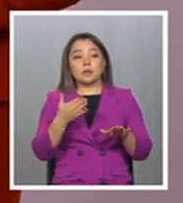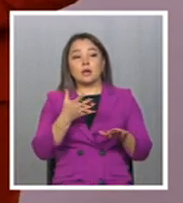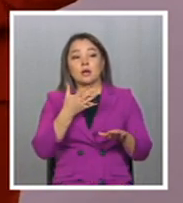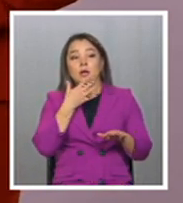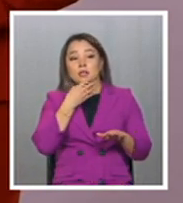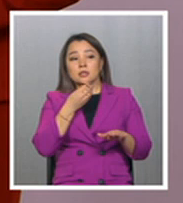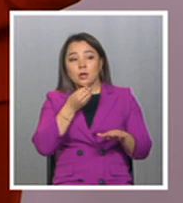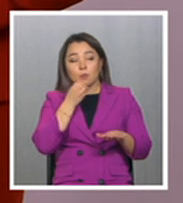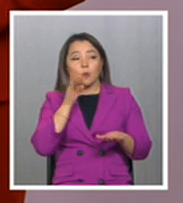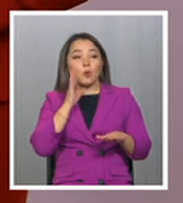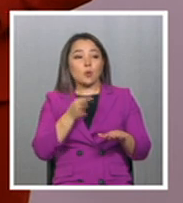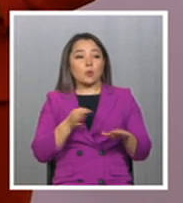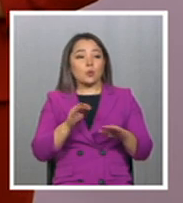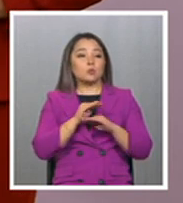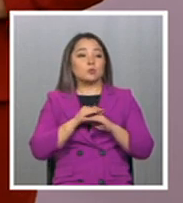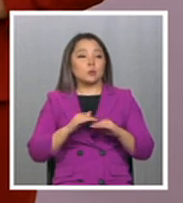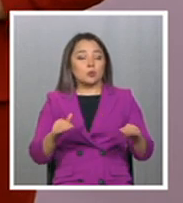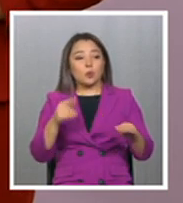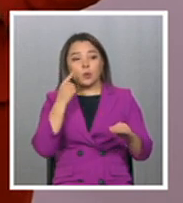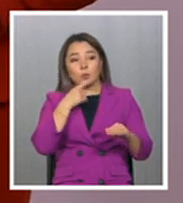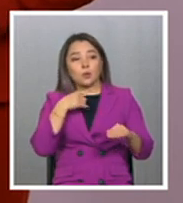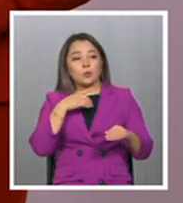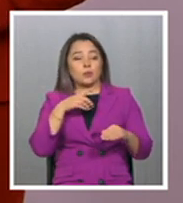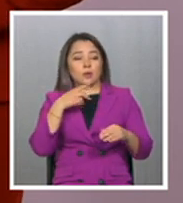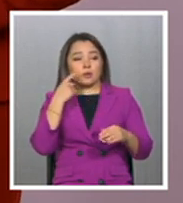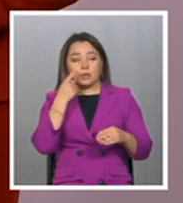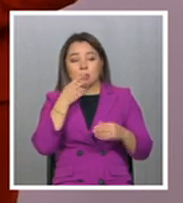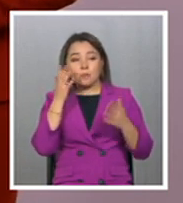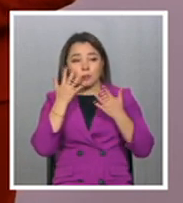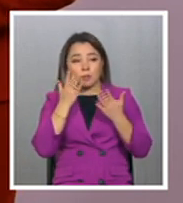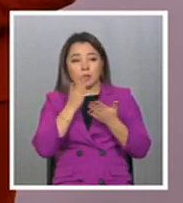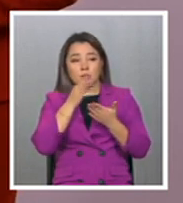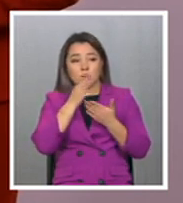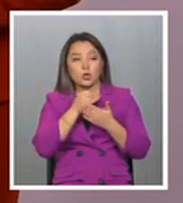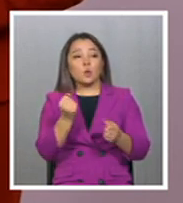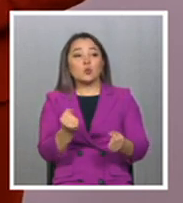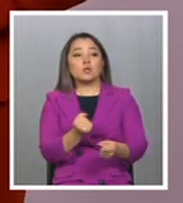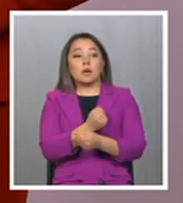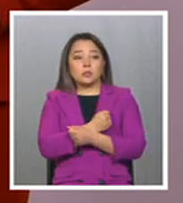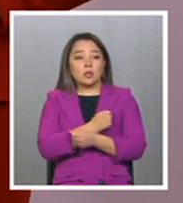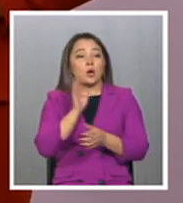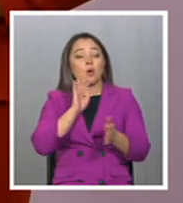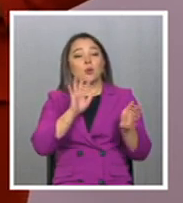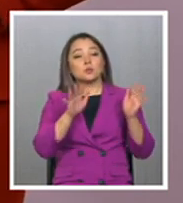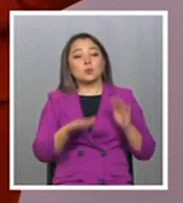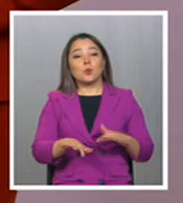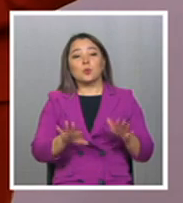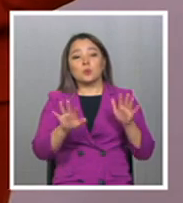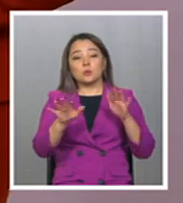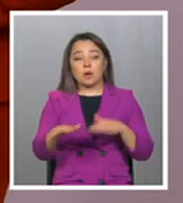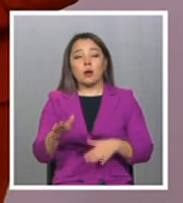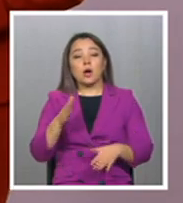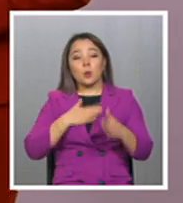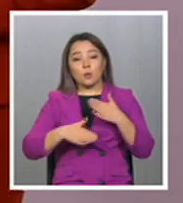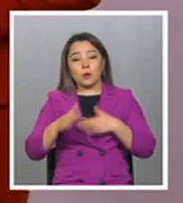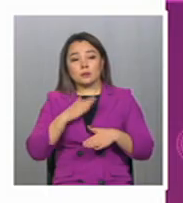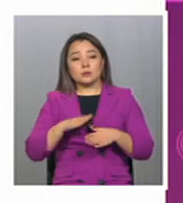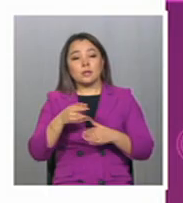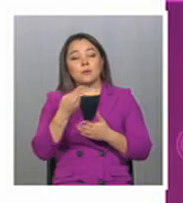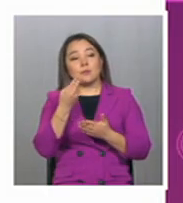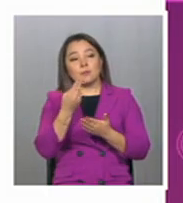тұнып, көзіндей жас ботаның, құшақтаймын толқынын, қуанышқа